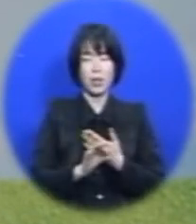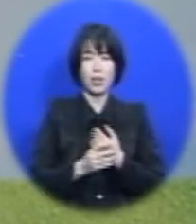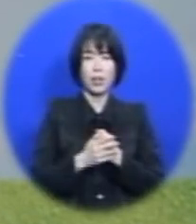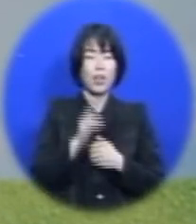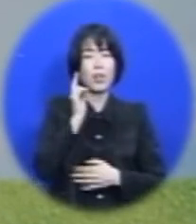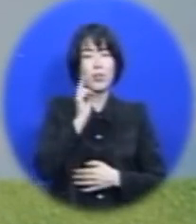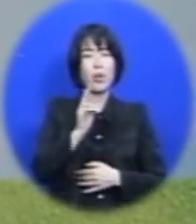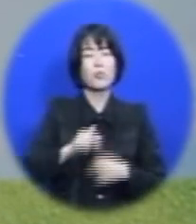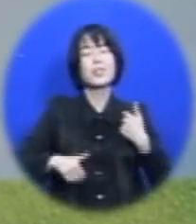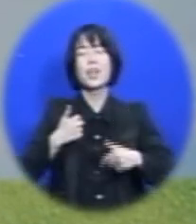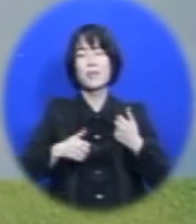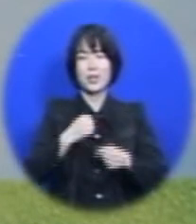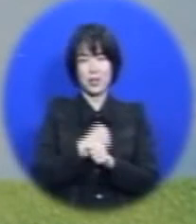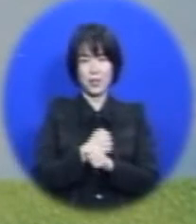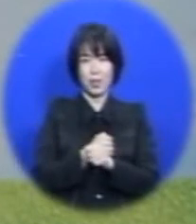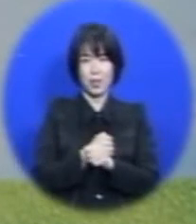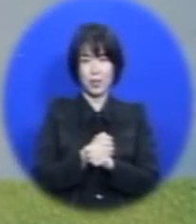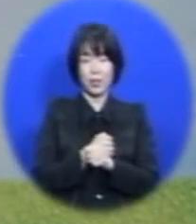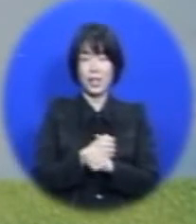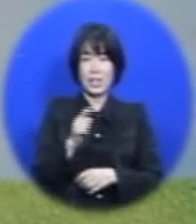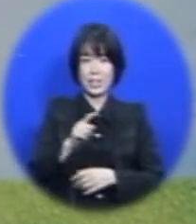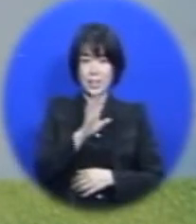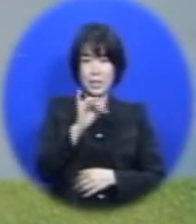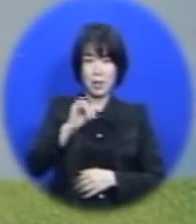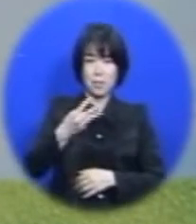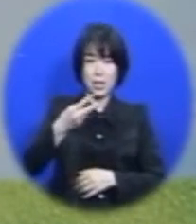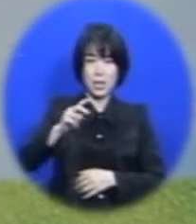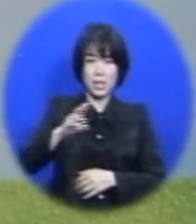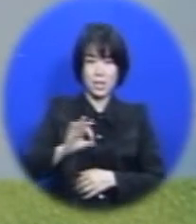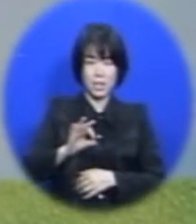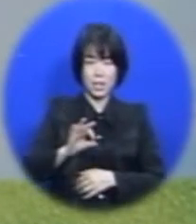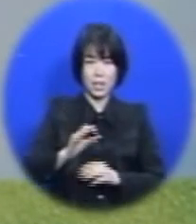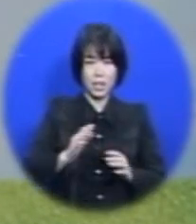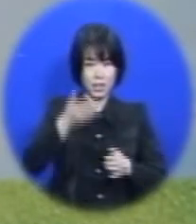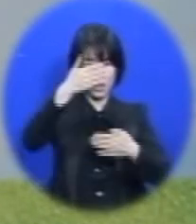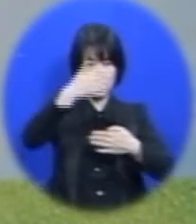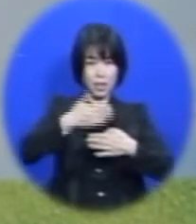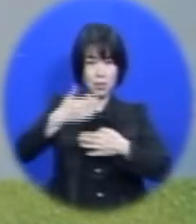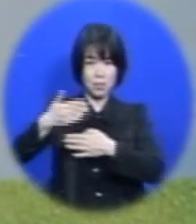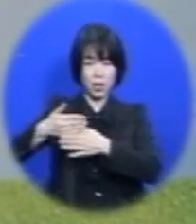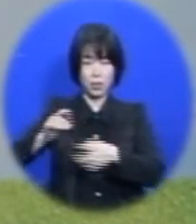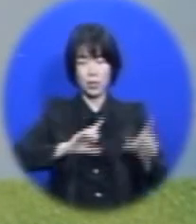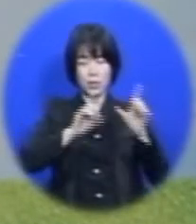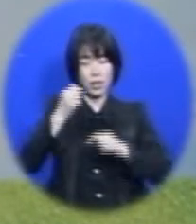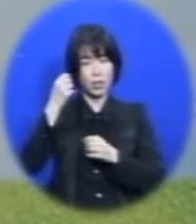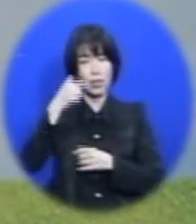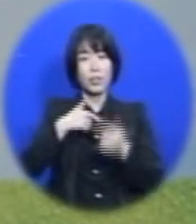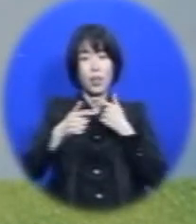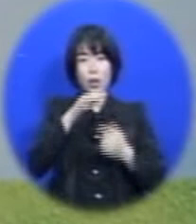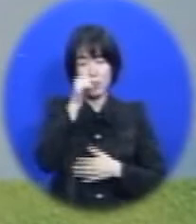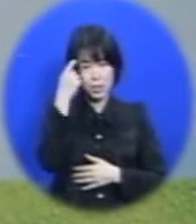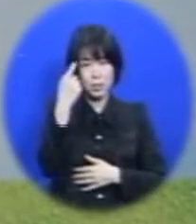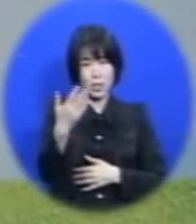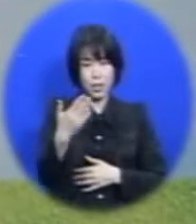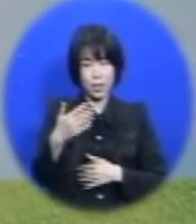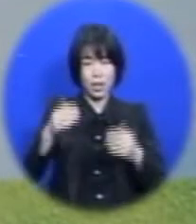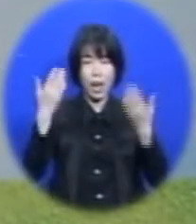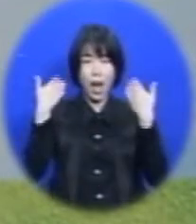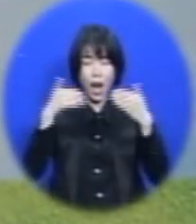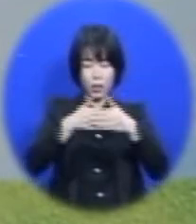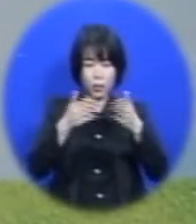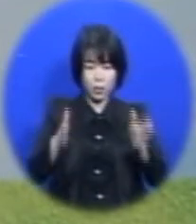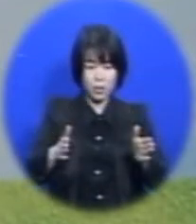너무 재밌었어요. 그 빌딩에서 그렇게 칸 맞고 사는 거 경험해 보셨습니까? 교실에서 식구들이 다 그렇게